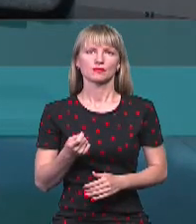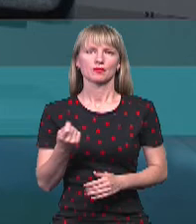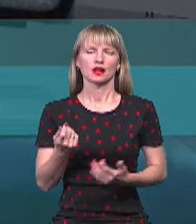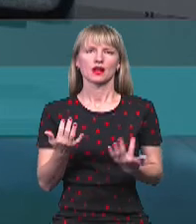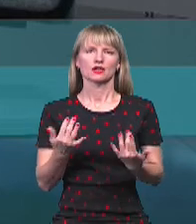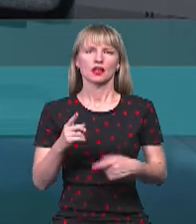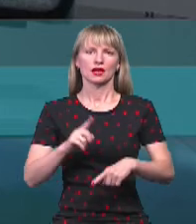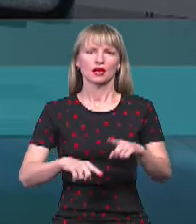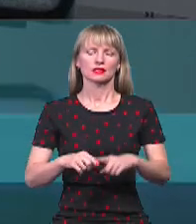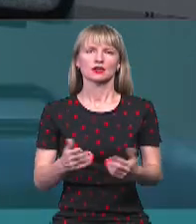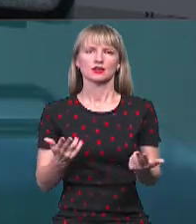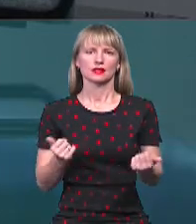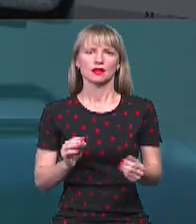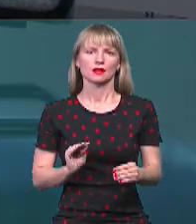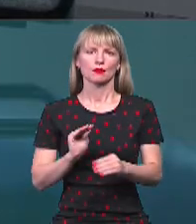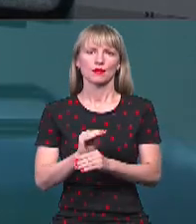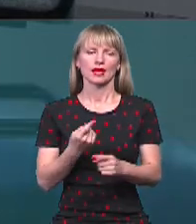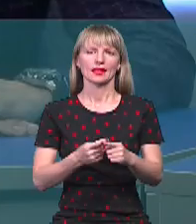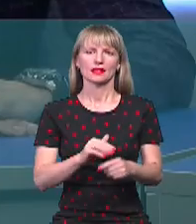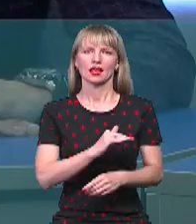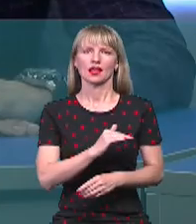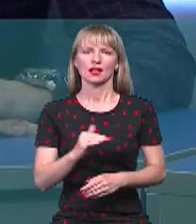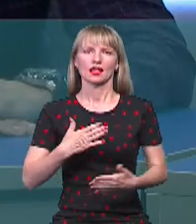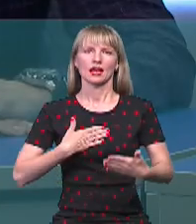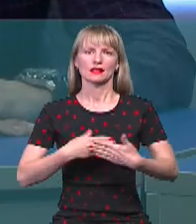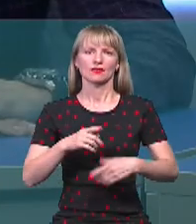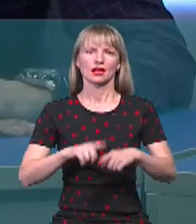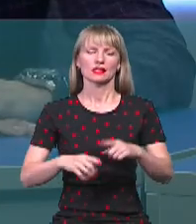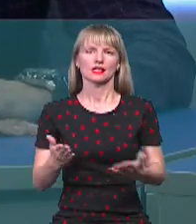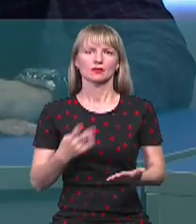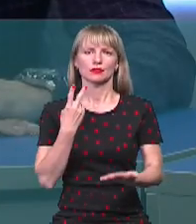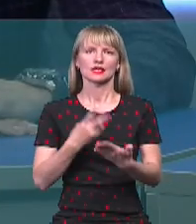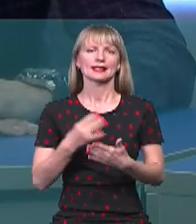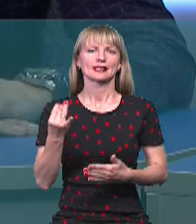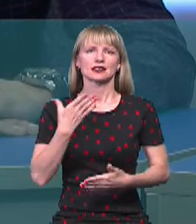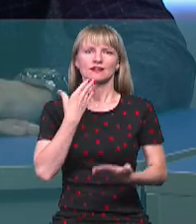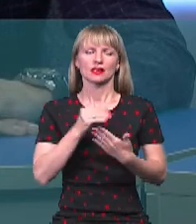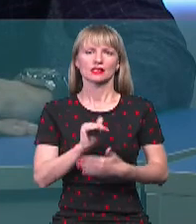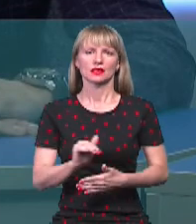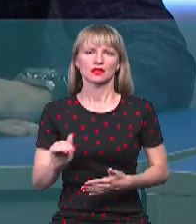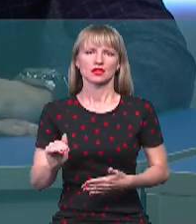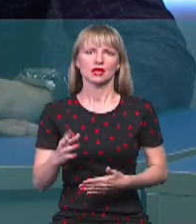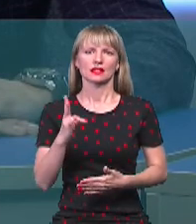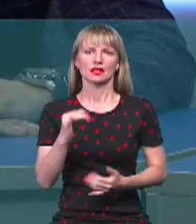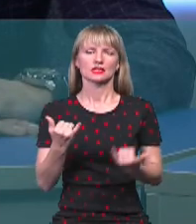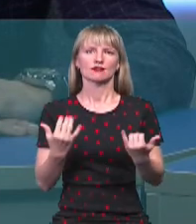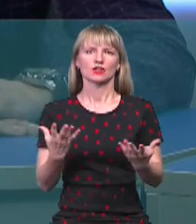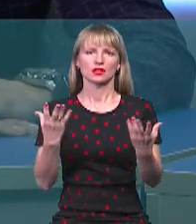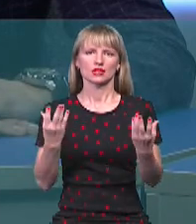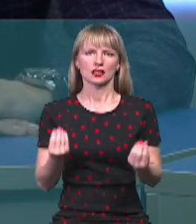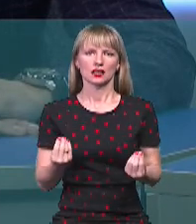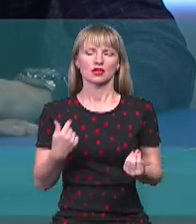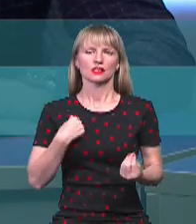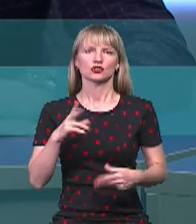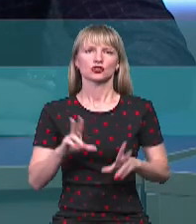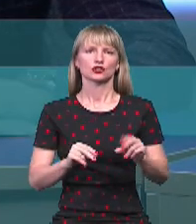Небольшое количество родителей, да, вот пополняют эти ряды активных родителей, которые представляют интересы своих детей. Но на сегодняшний день,